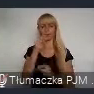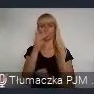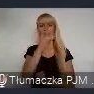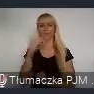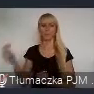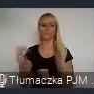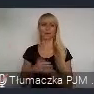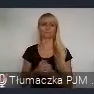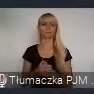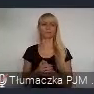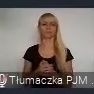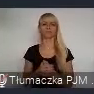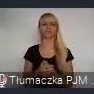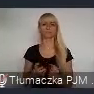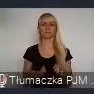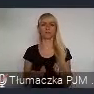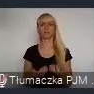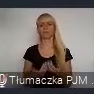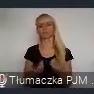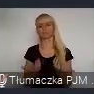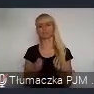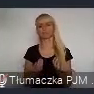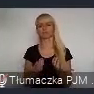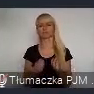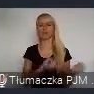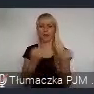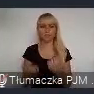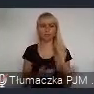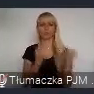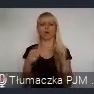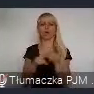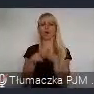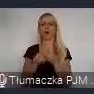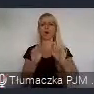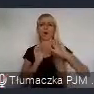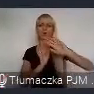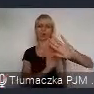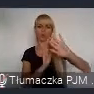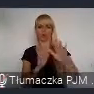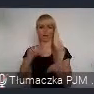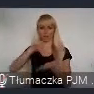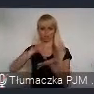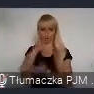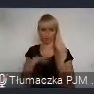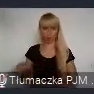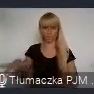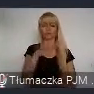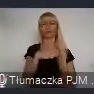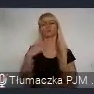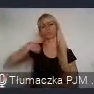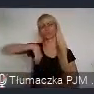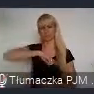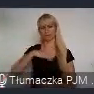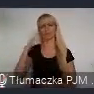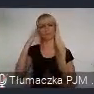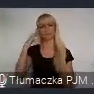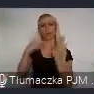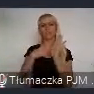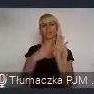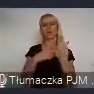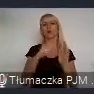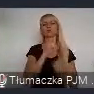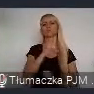oraz ochrony środowiska, no to wiemy, że jest to tematyka znana, szanowana i bardzo lubiana przez samorządowców,